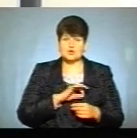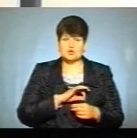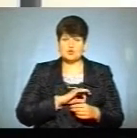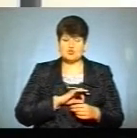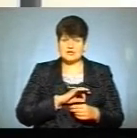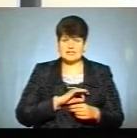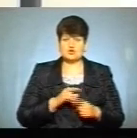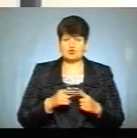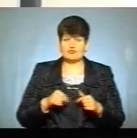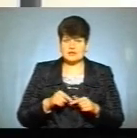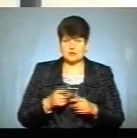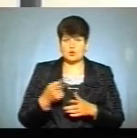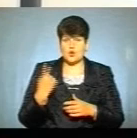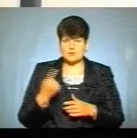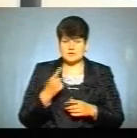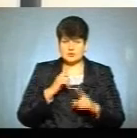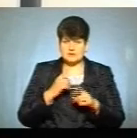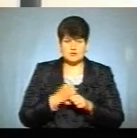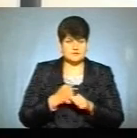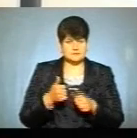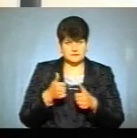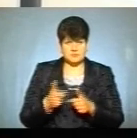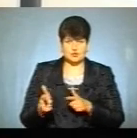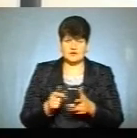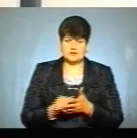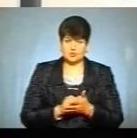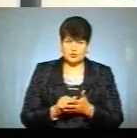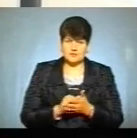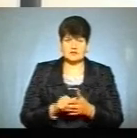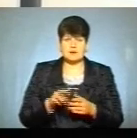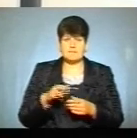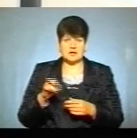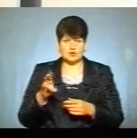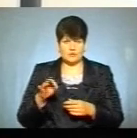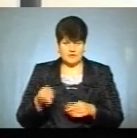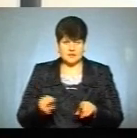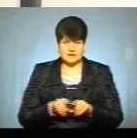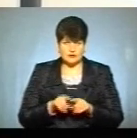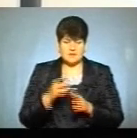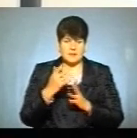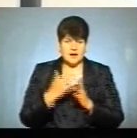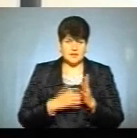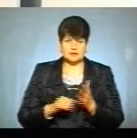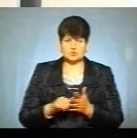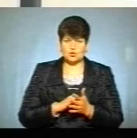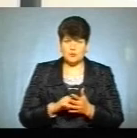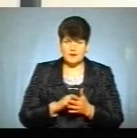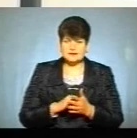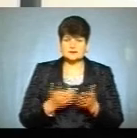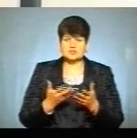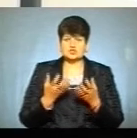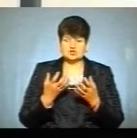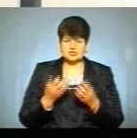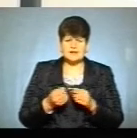відділу обласної ради спрацювали дуже добре, підготували документи, так само і майновики. Є цілий перелік документів, які ще